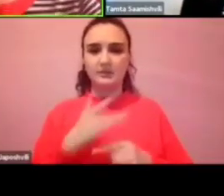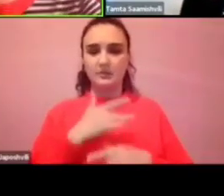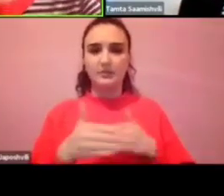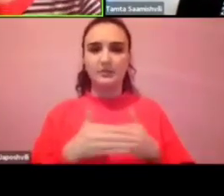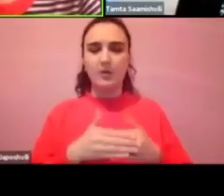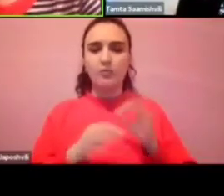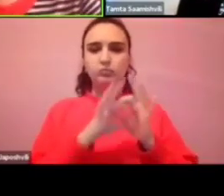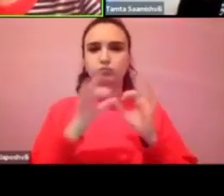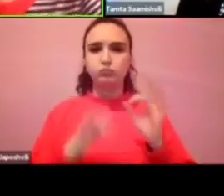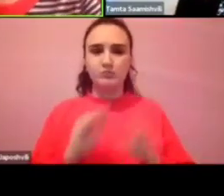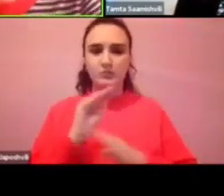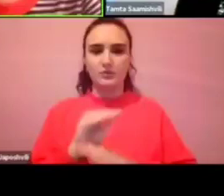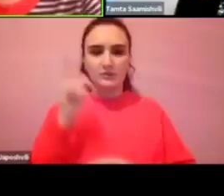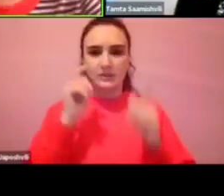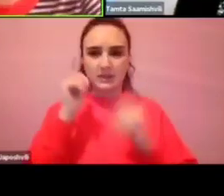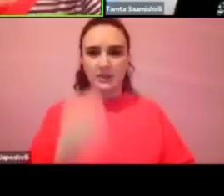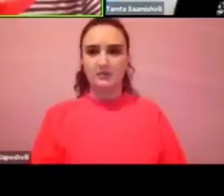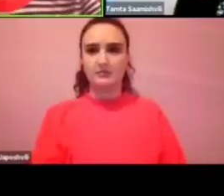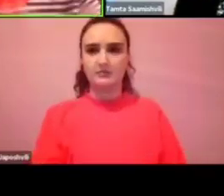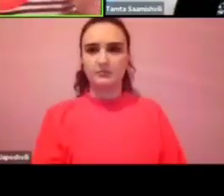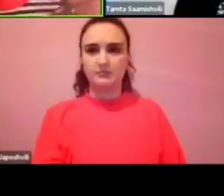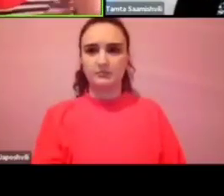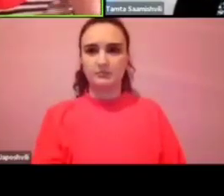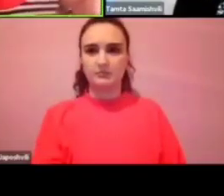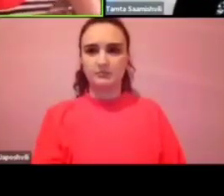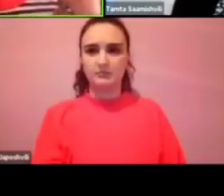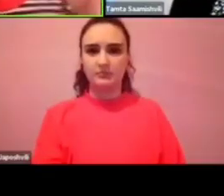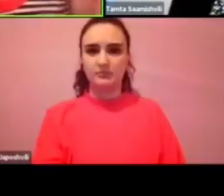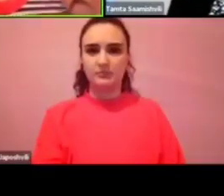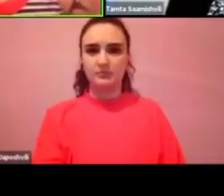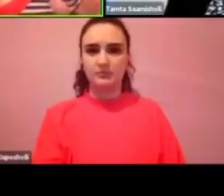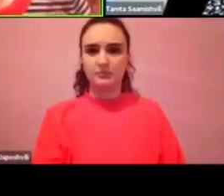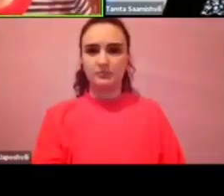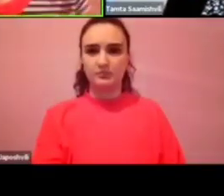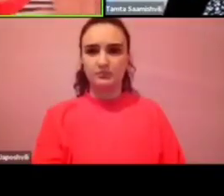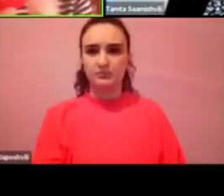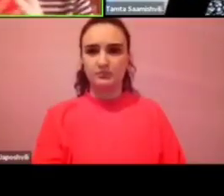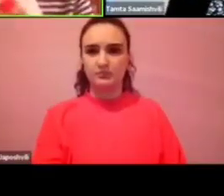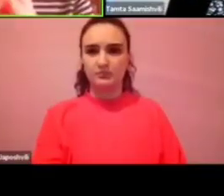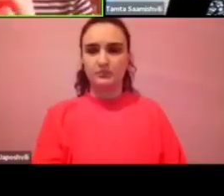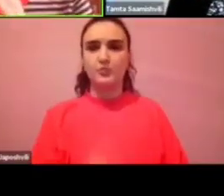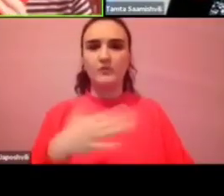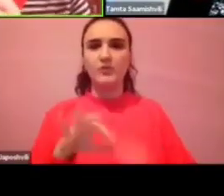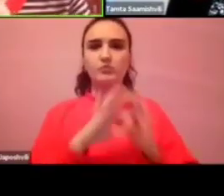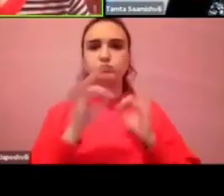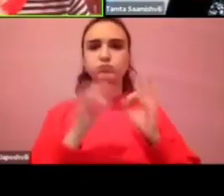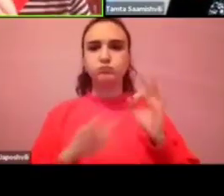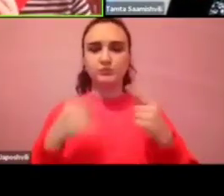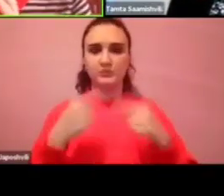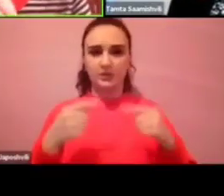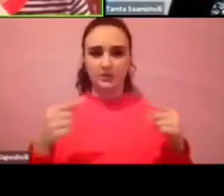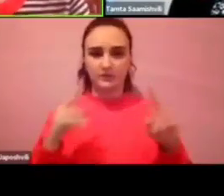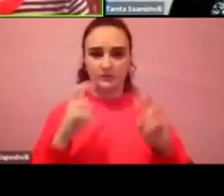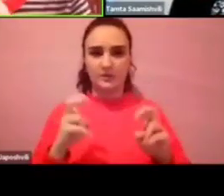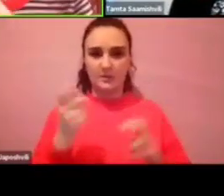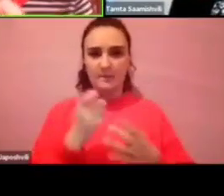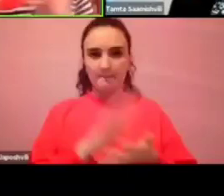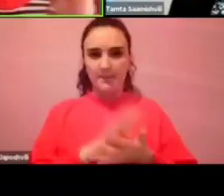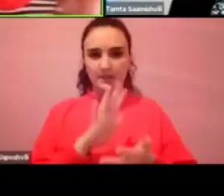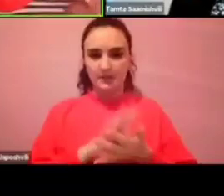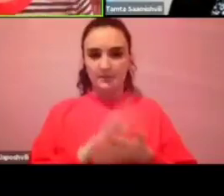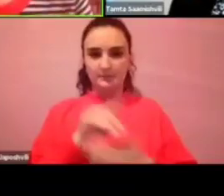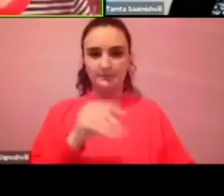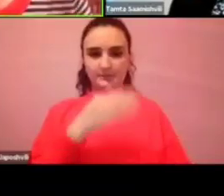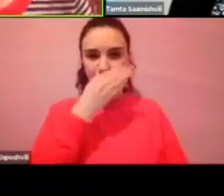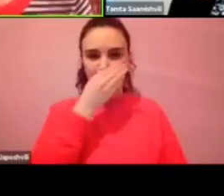ნაწლავს, იმატებს რძემჟავა ბაქტერიები და უკლებს მსხვილ ნაწლავში არის სხვადასხვა სახის ბაქტერიები, რომლებიც